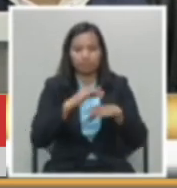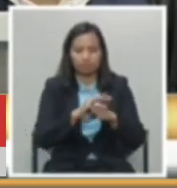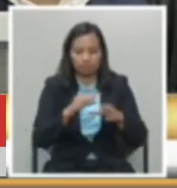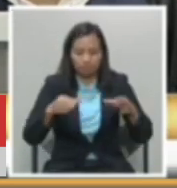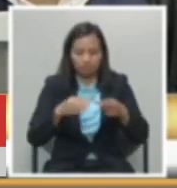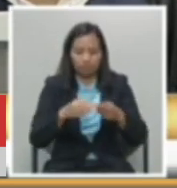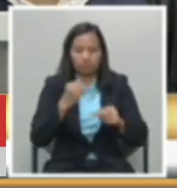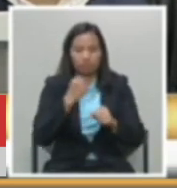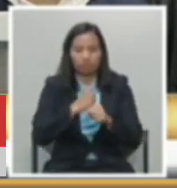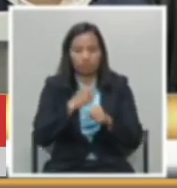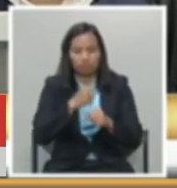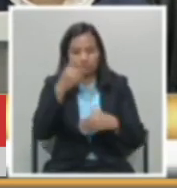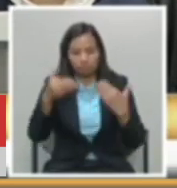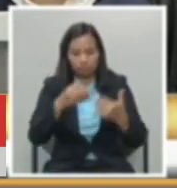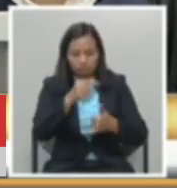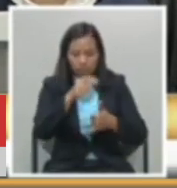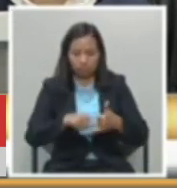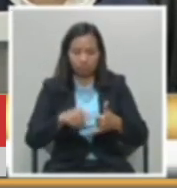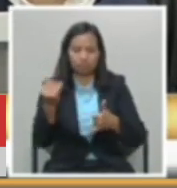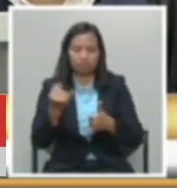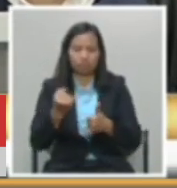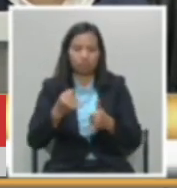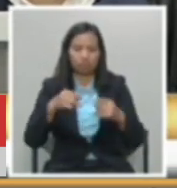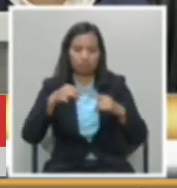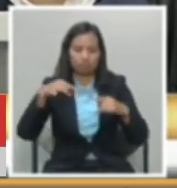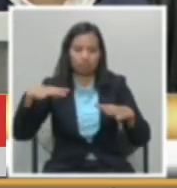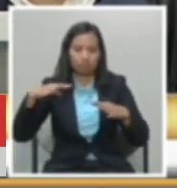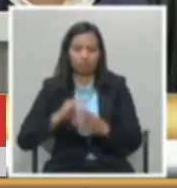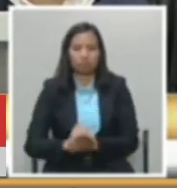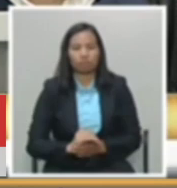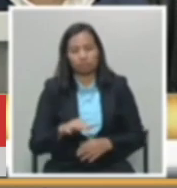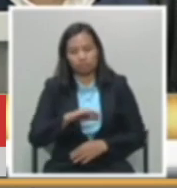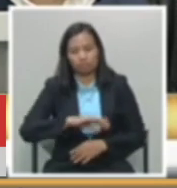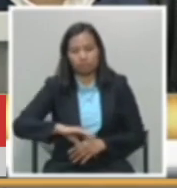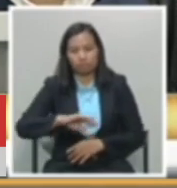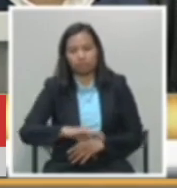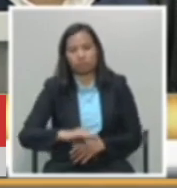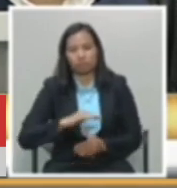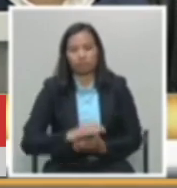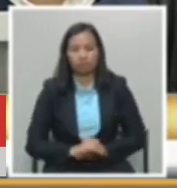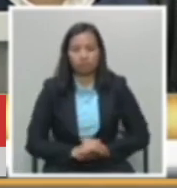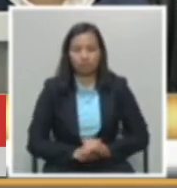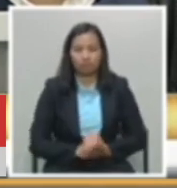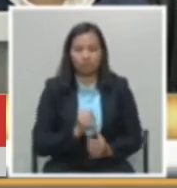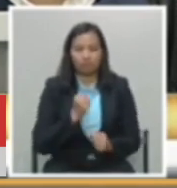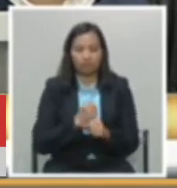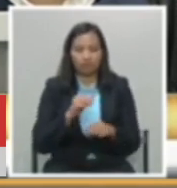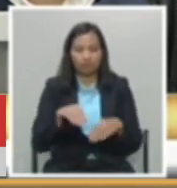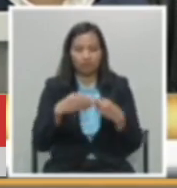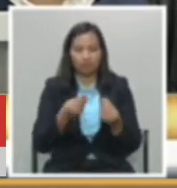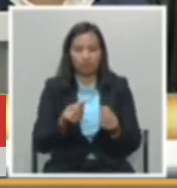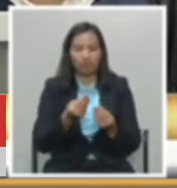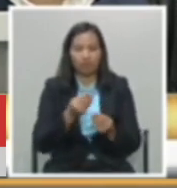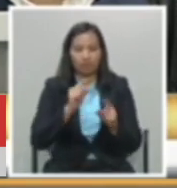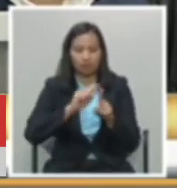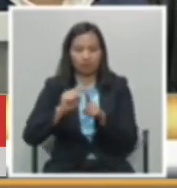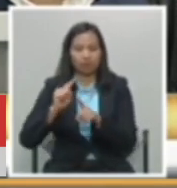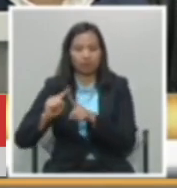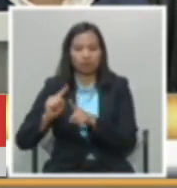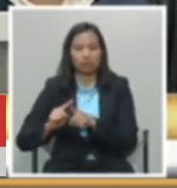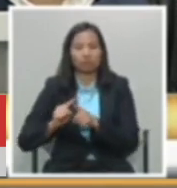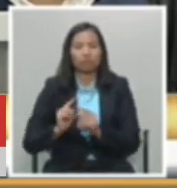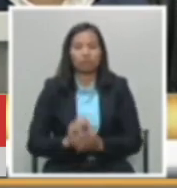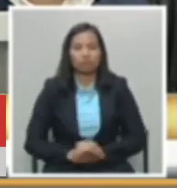ทำพฤติกรรมที่ไม่เหมาะสมเพราะนั้นสิ่งเหล่านี้จึงทำให้ เกิดอะไรตามมาเยอะแยะมากมาย